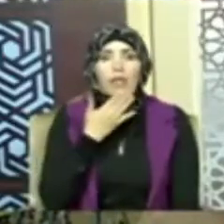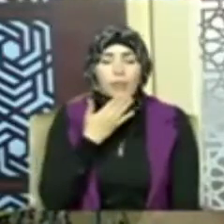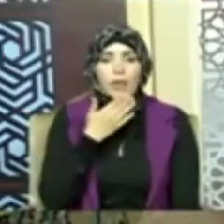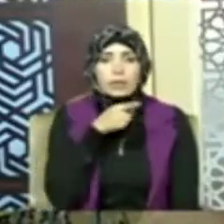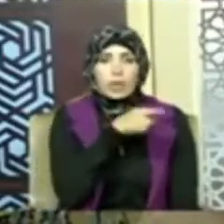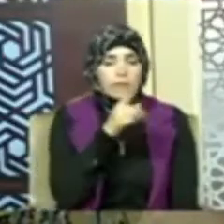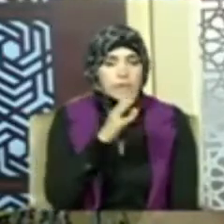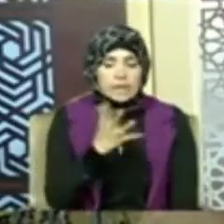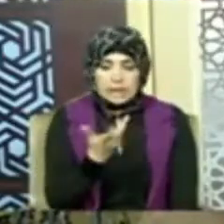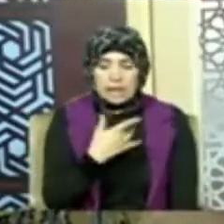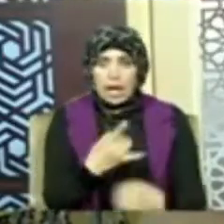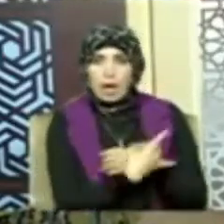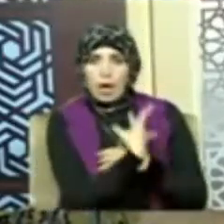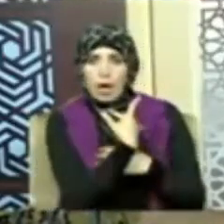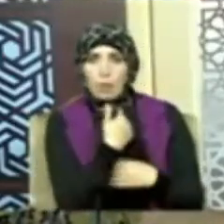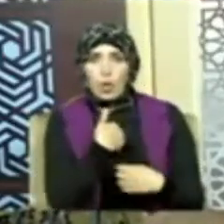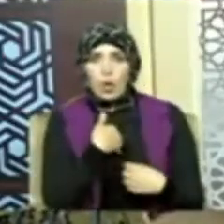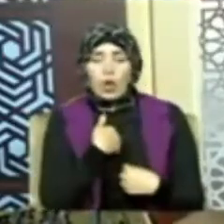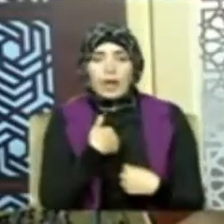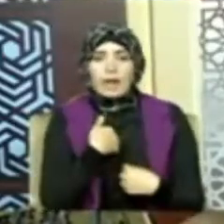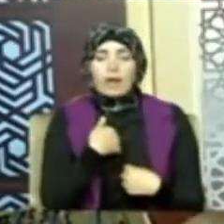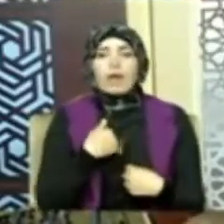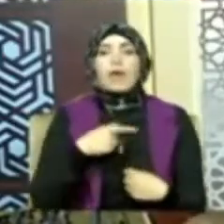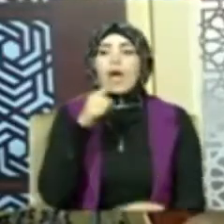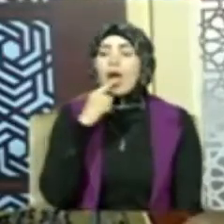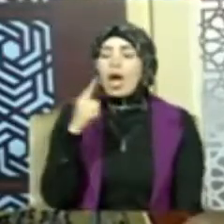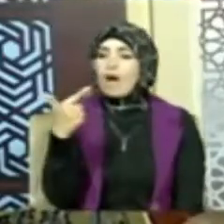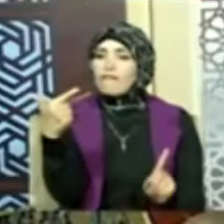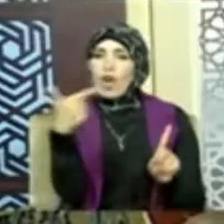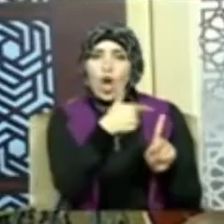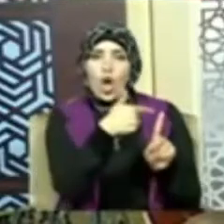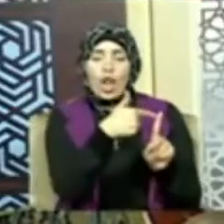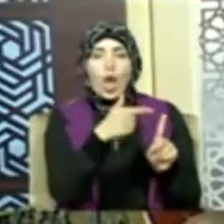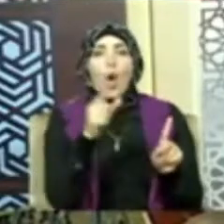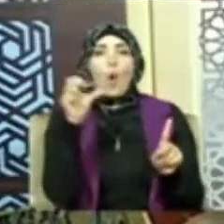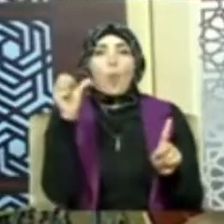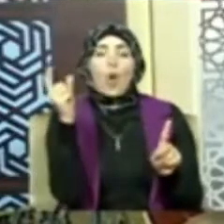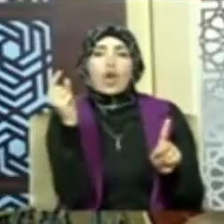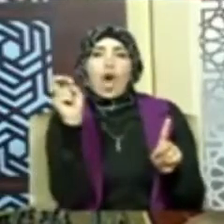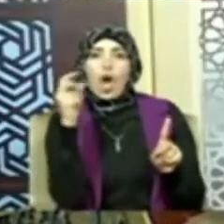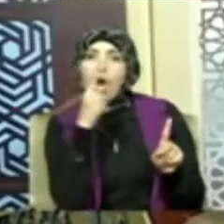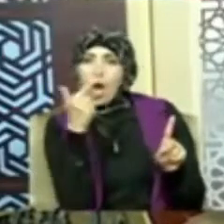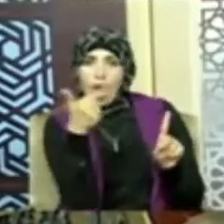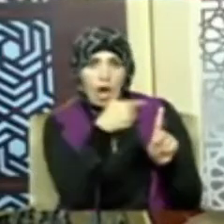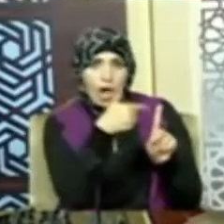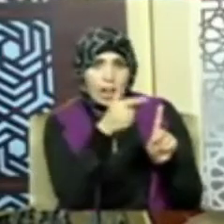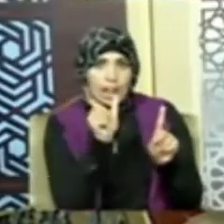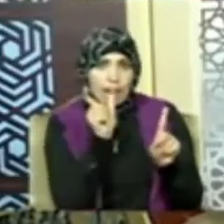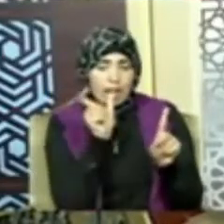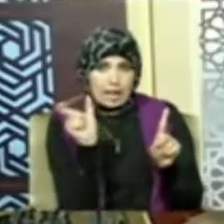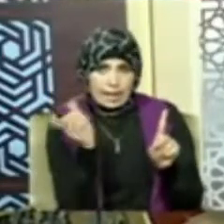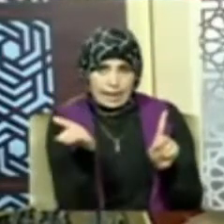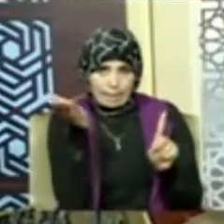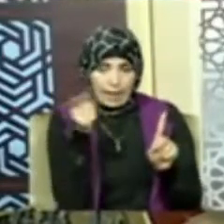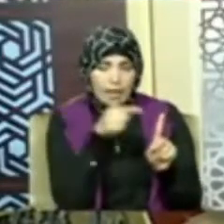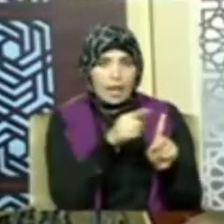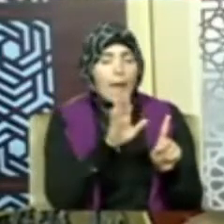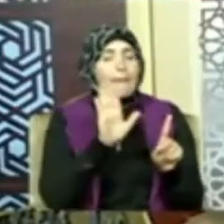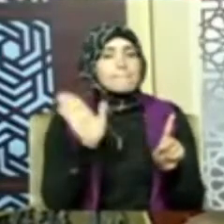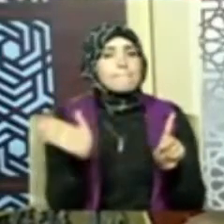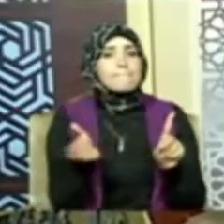أو مخرجيهم؟ فقال ورقة، ما أتى